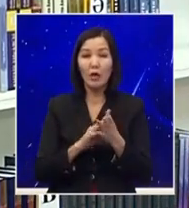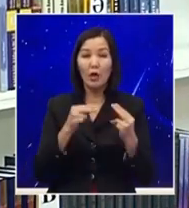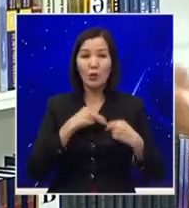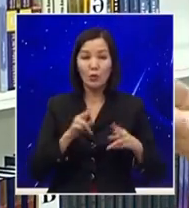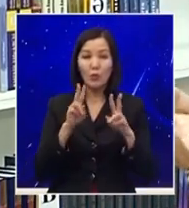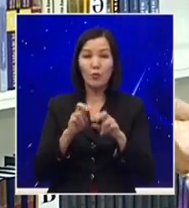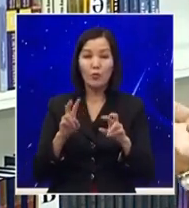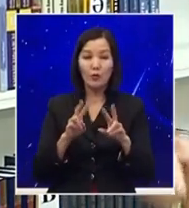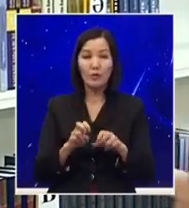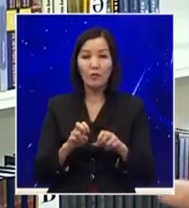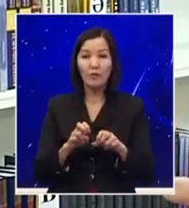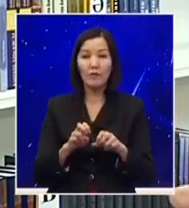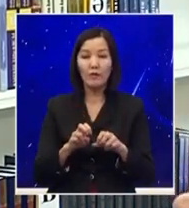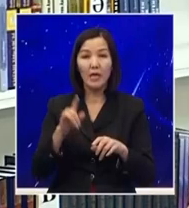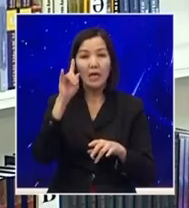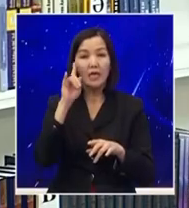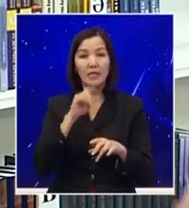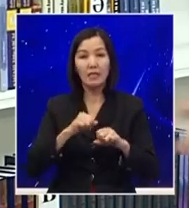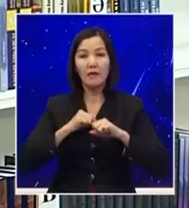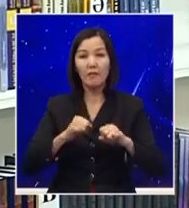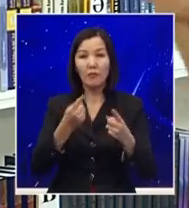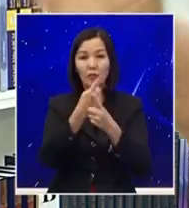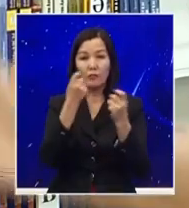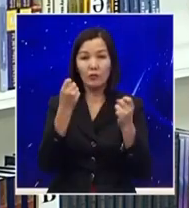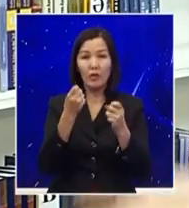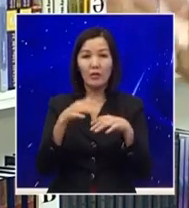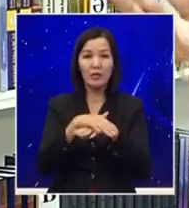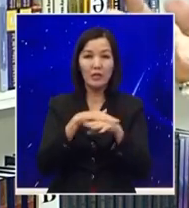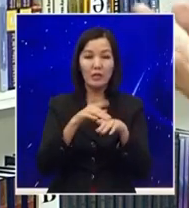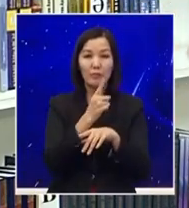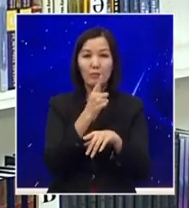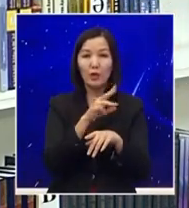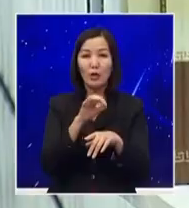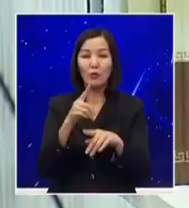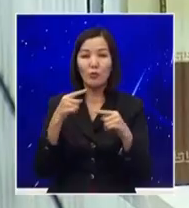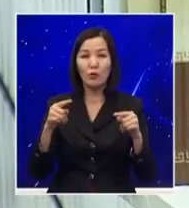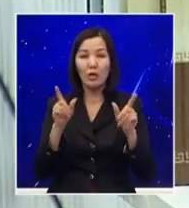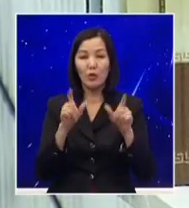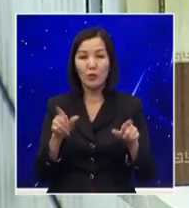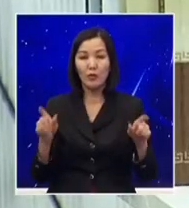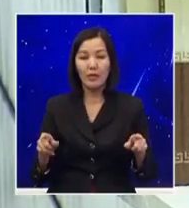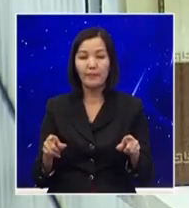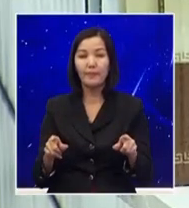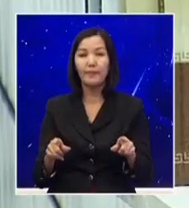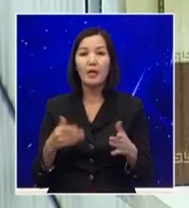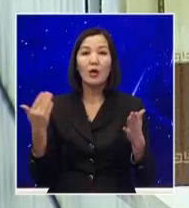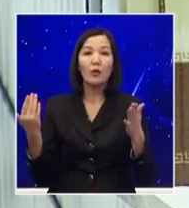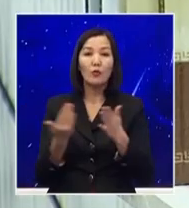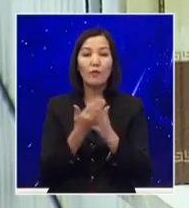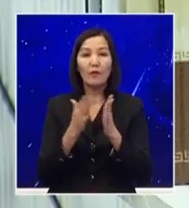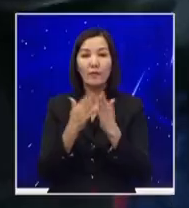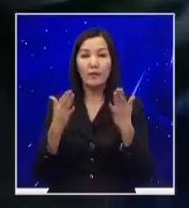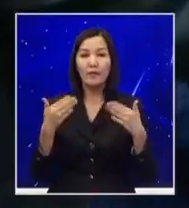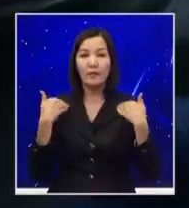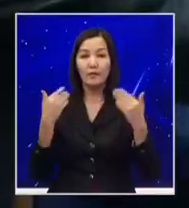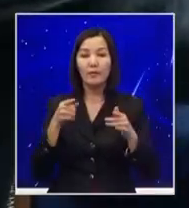поиску житосусов о казахском славном воине узнают тысячи, а может даже миллионы других людей. Примечательно, что на выпуск ценных